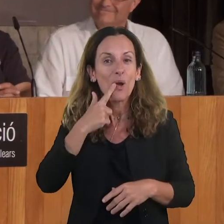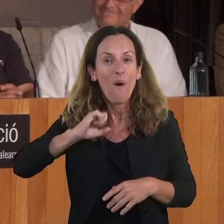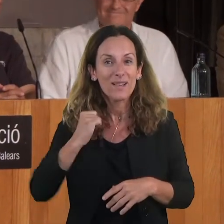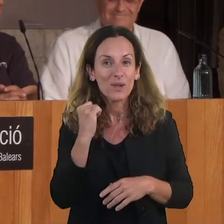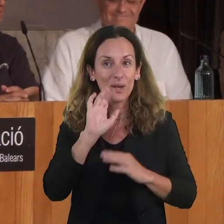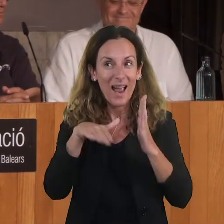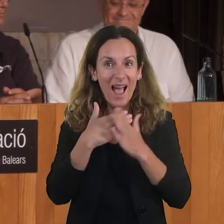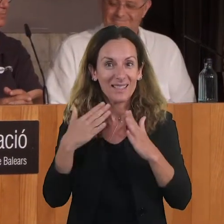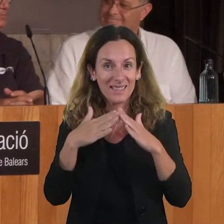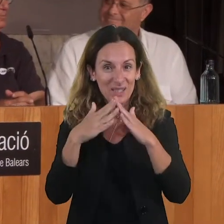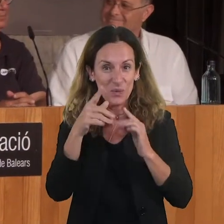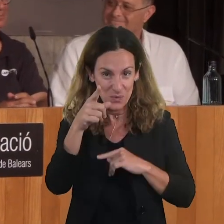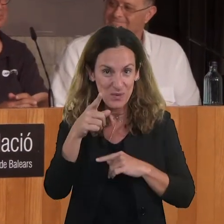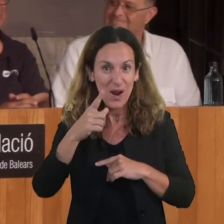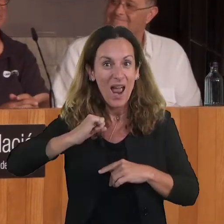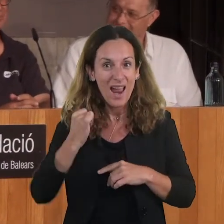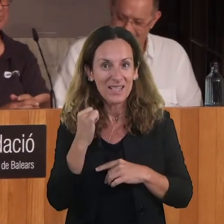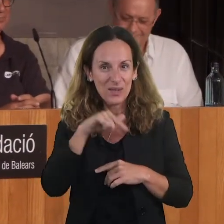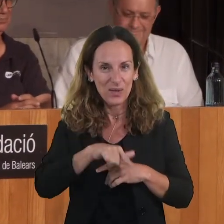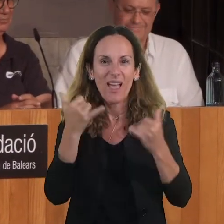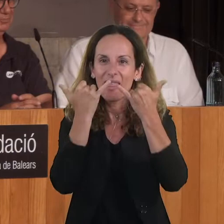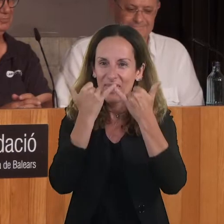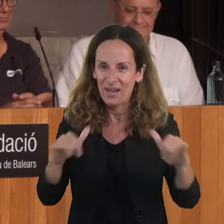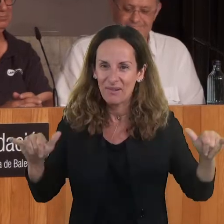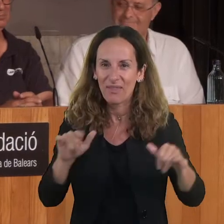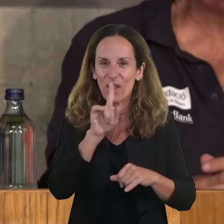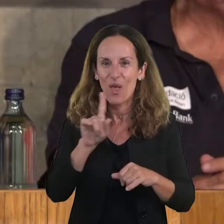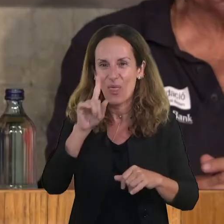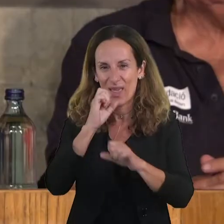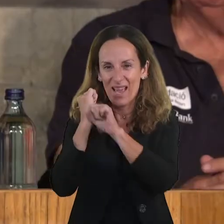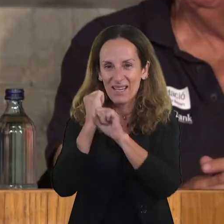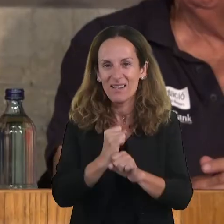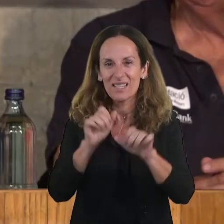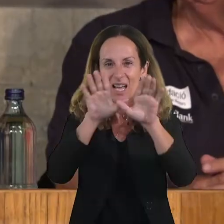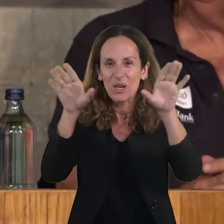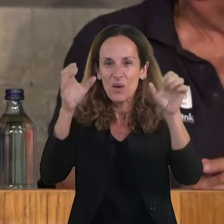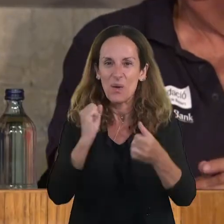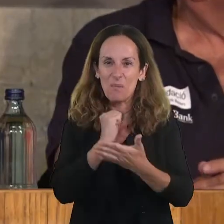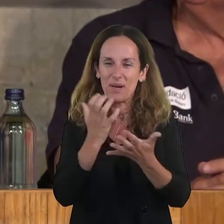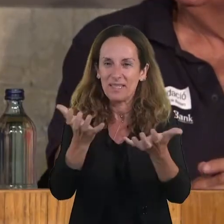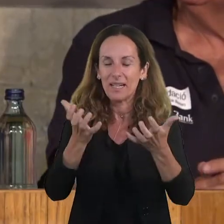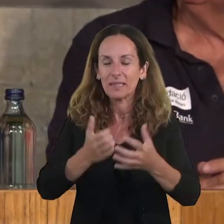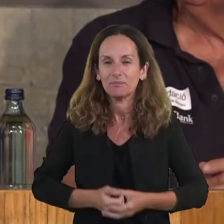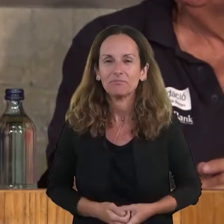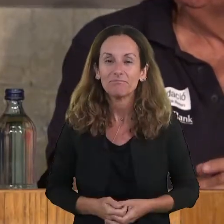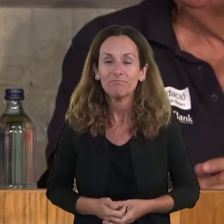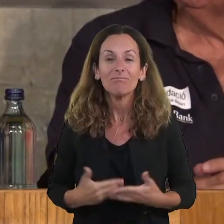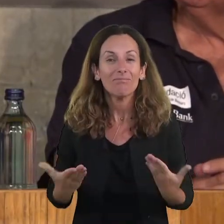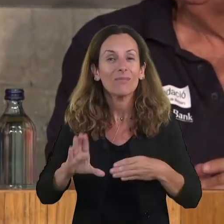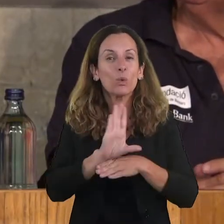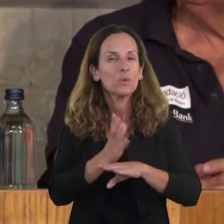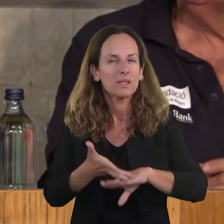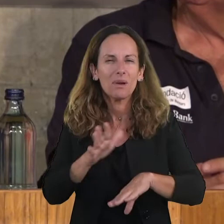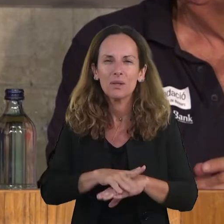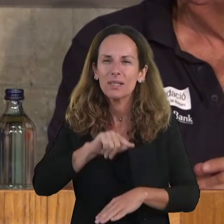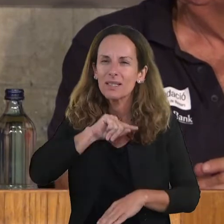celebra aquest sant i l'hora baixa crec que també hi ha motiu de festa. No? Bé, com dèiem, per part del Consell és un plaer poder participar en aquesta